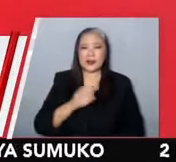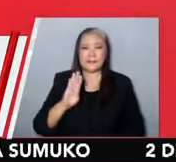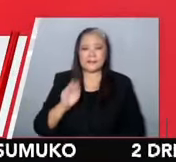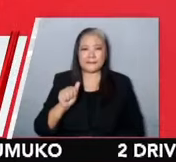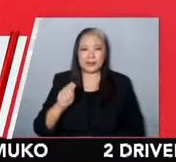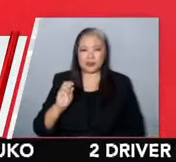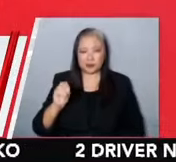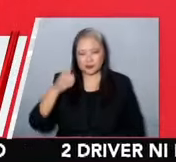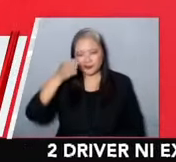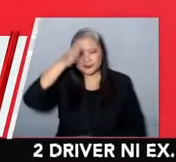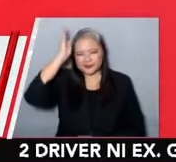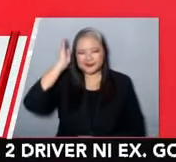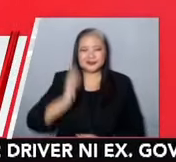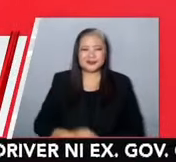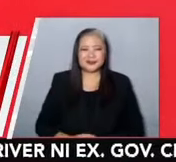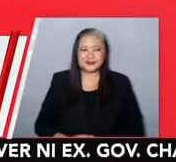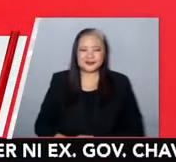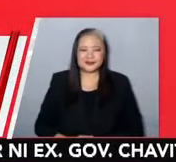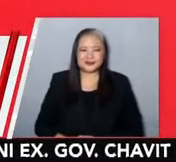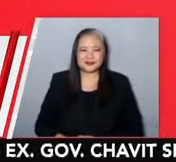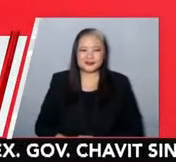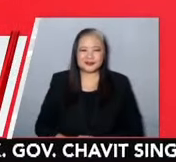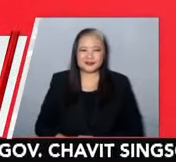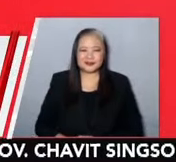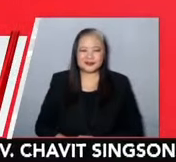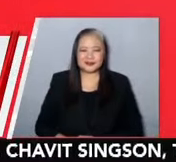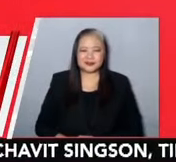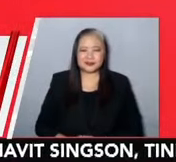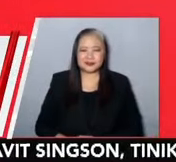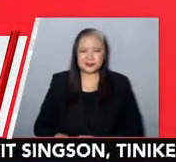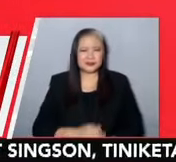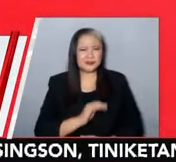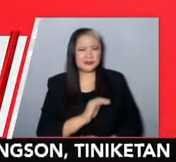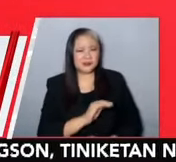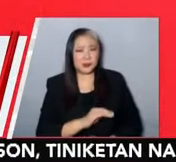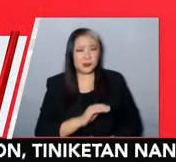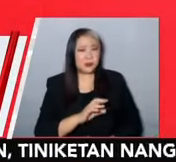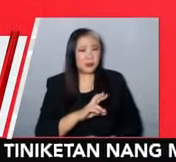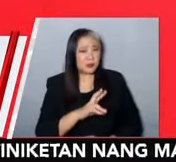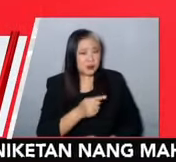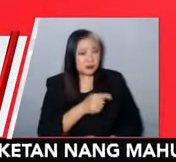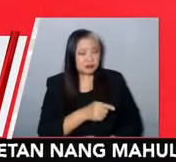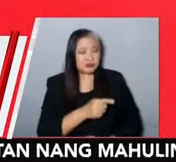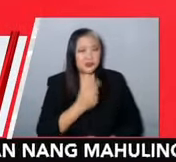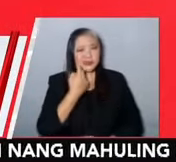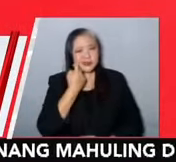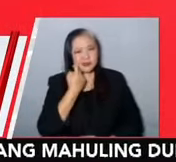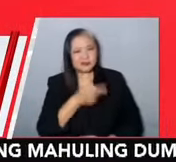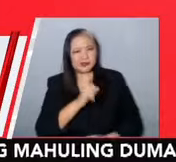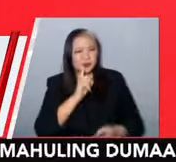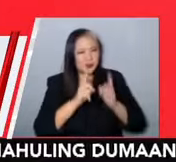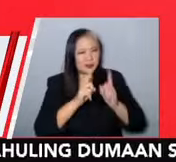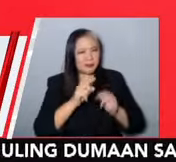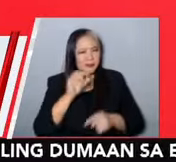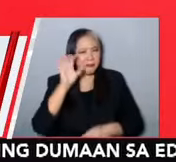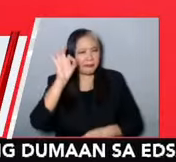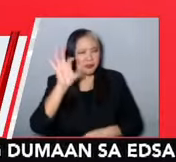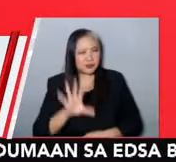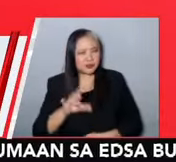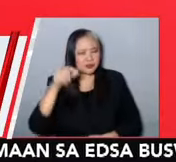taga-subaybay. Magandang umaga po sa ating lahat. Senator, kailan kayo huling nagkausap ni Pastor Kibuloy at kumusta siya?